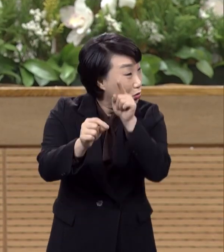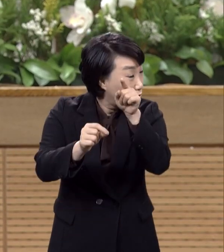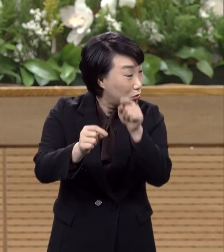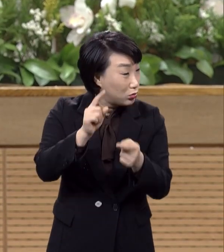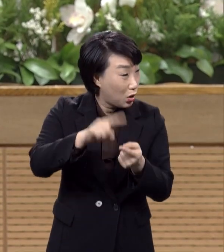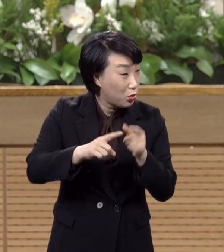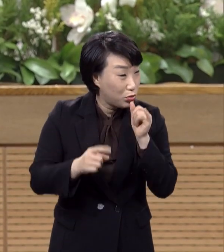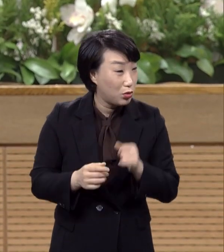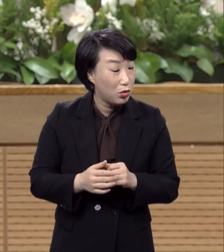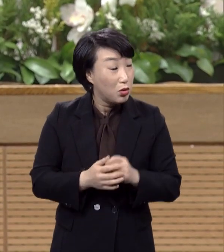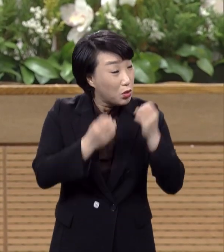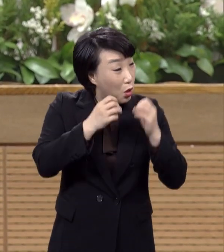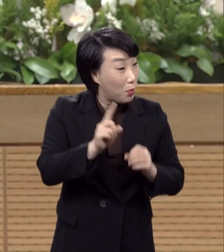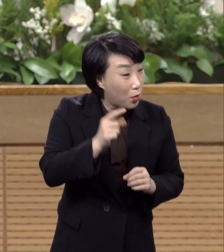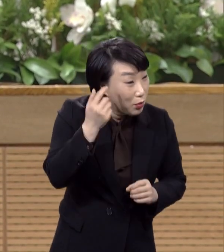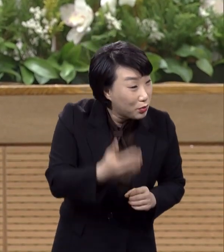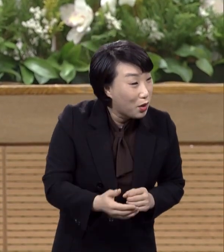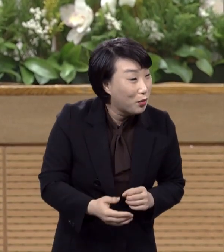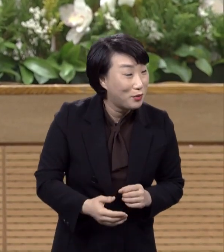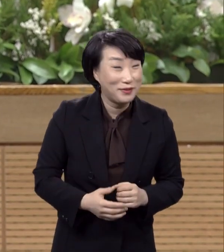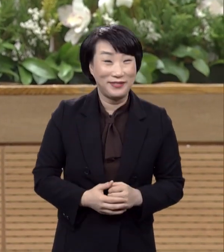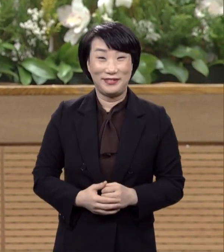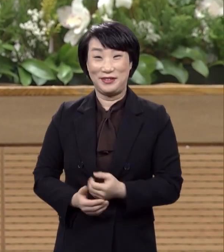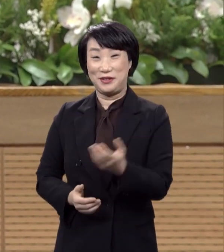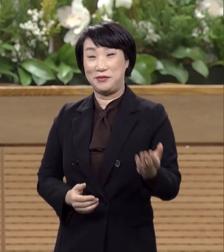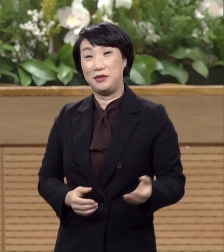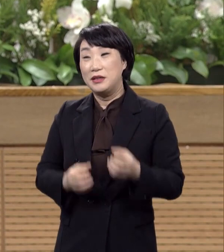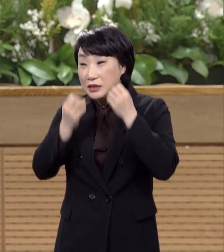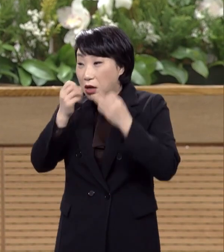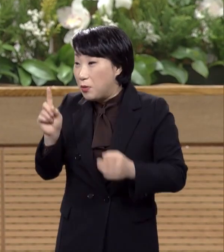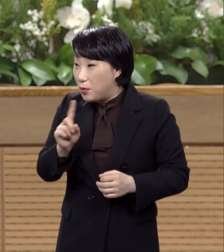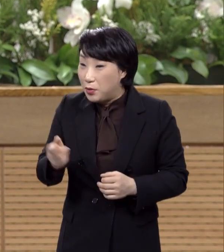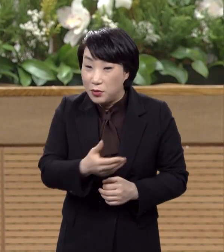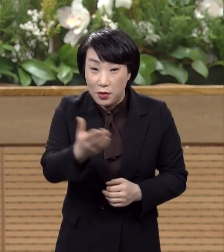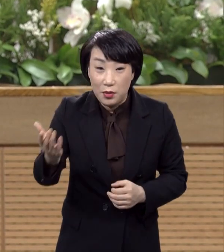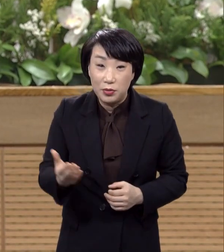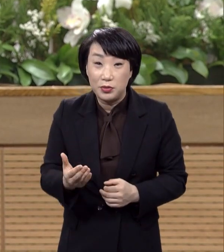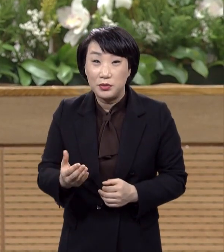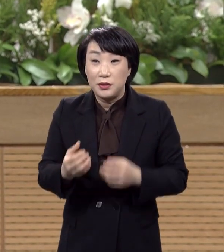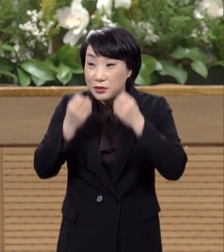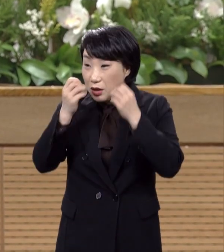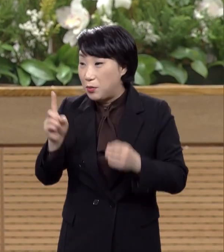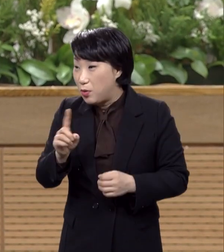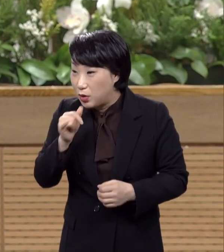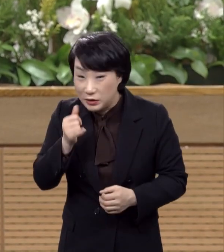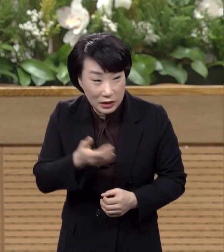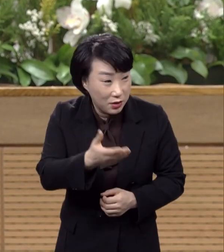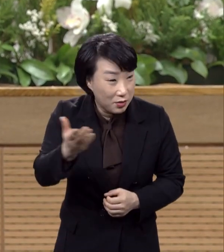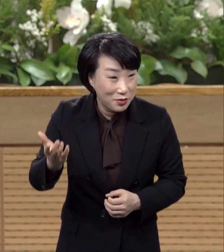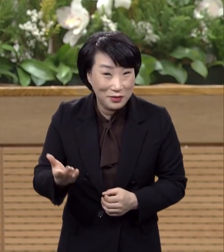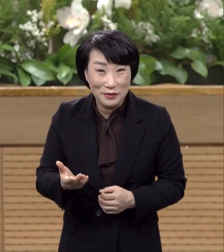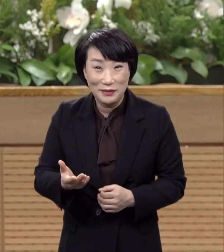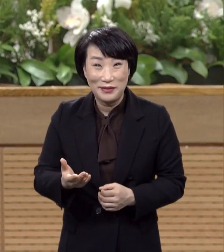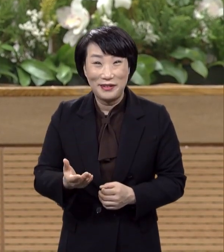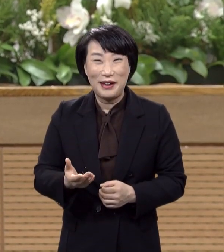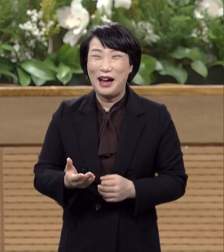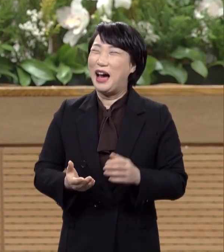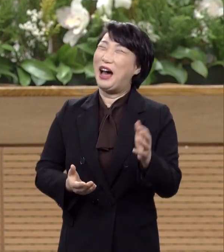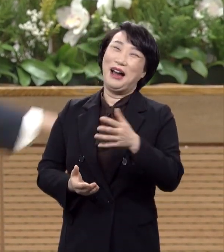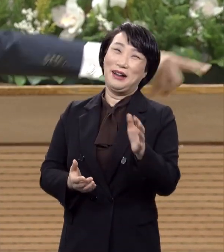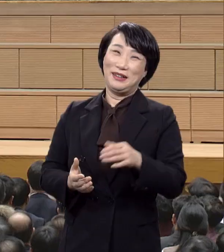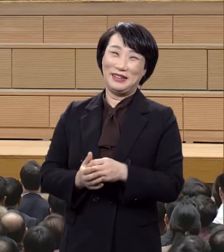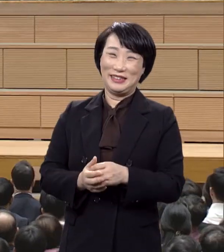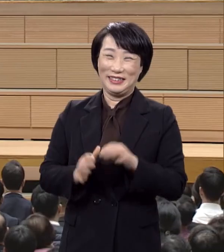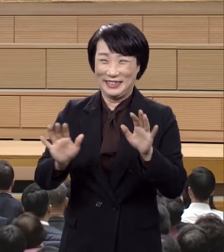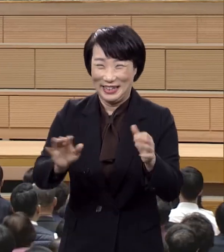있고, 무엇이 새건가 생각해 보세요. 새것이 무엇인가? 새것이 무슨 새것이 아무것도.